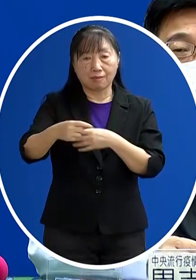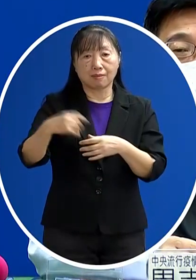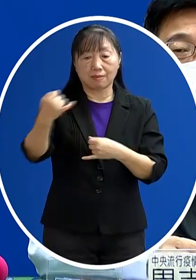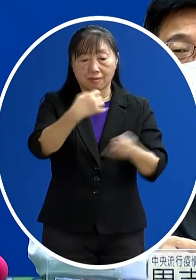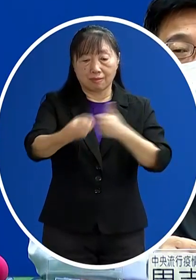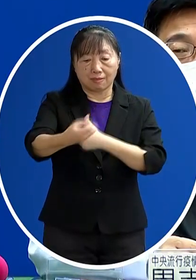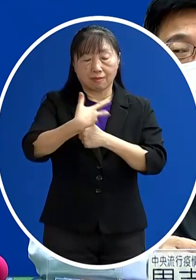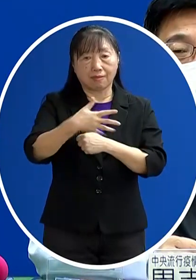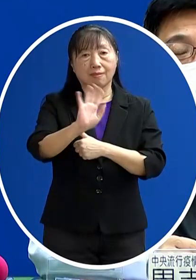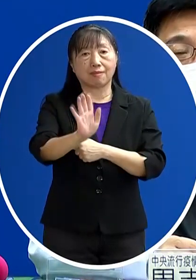趁吸而入的機會 以上